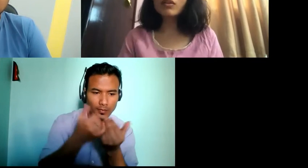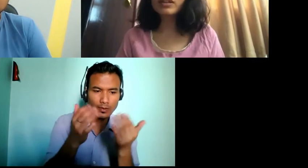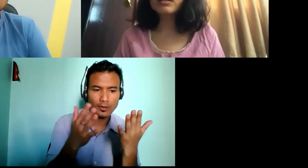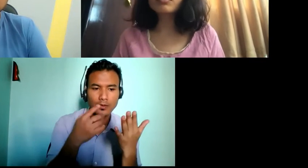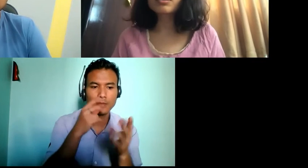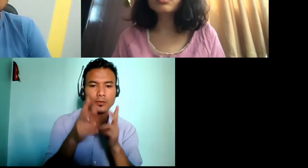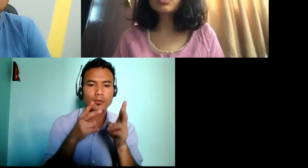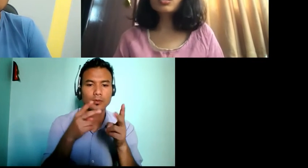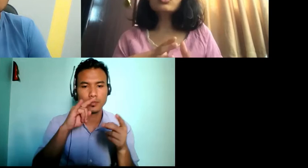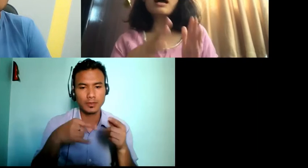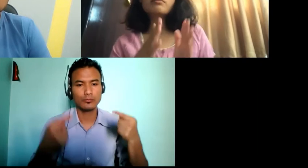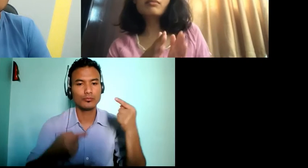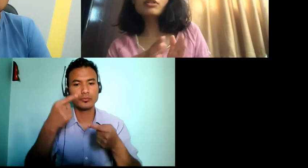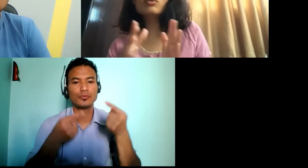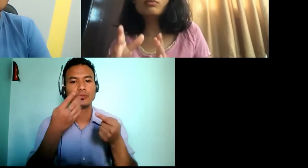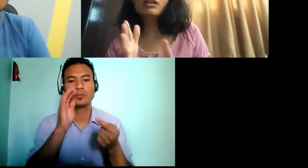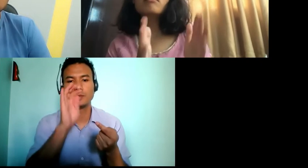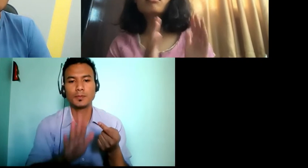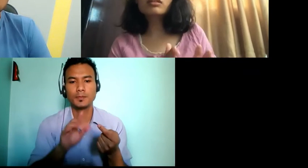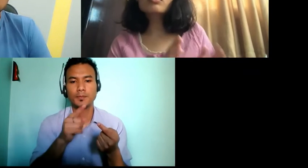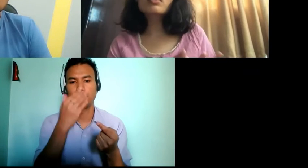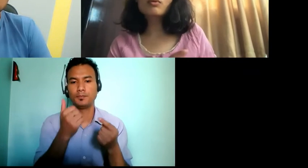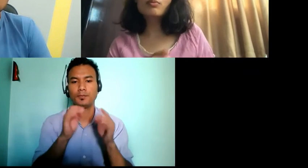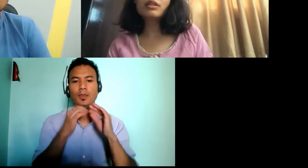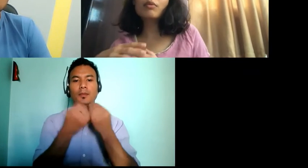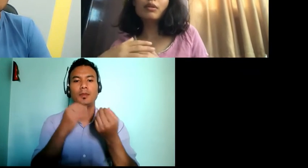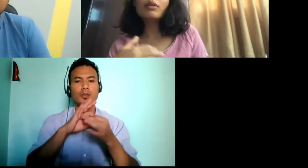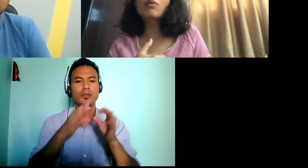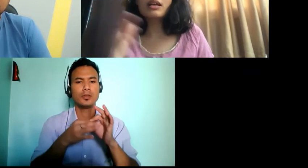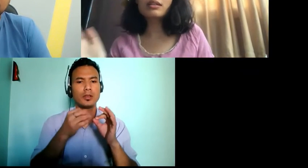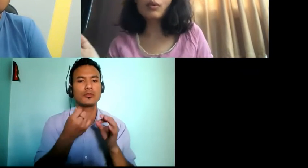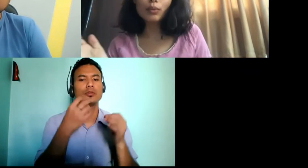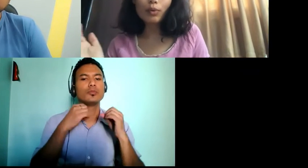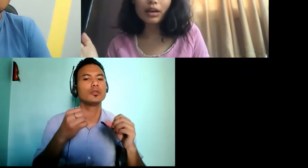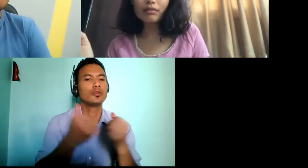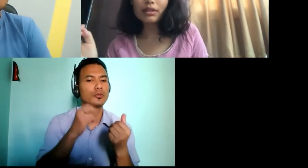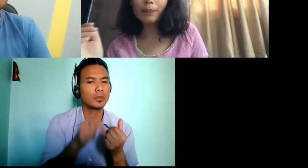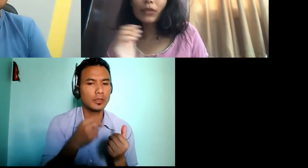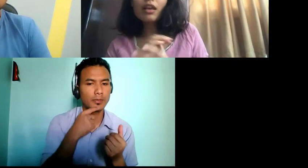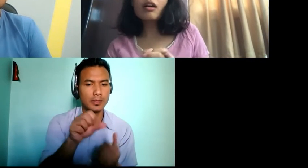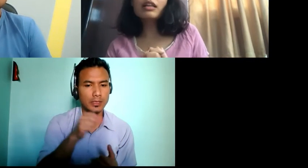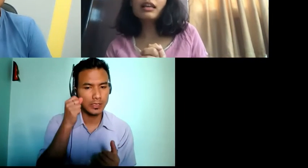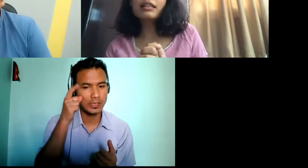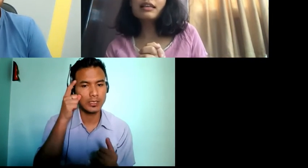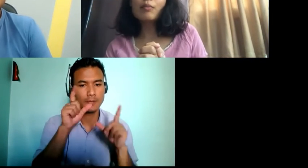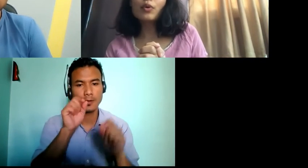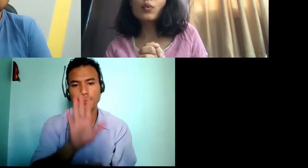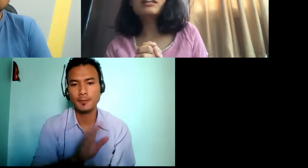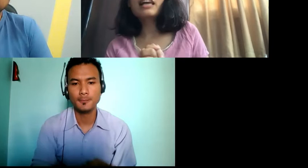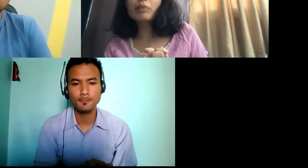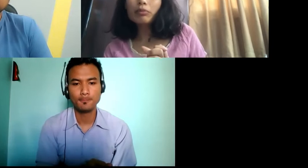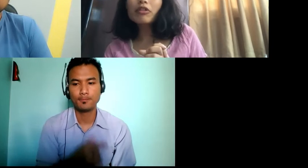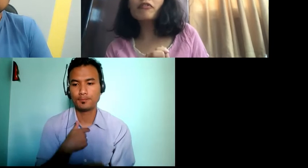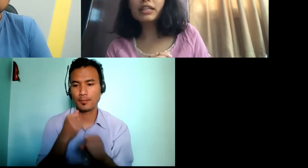फेरि कन्फ्लिक्ट आउन सक्छ. सो हामीले पनि सोसियल मिडिया कति युज गर्नुपर्छ भन्ने पनि अवेर चाहिँ हुनुपर्ने हुन्छ. अनि यसले चाहिँ हाम्रो